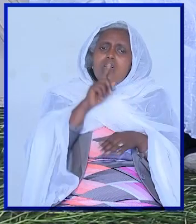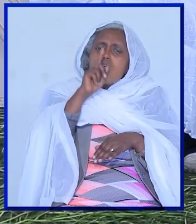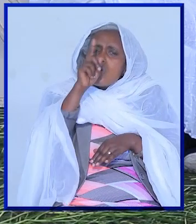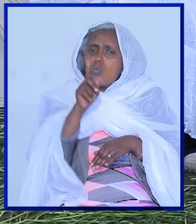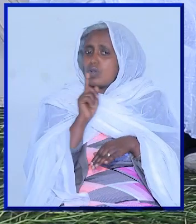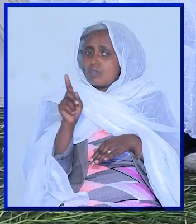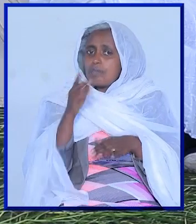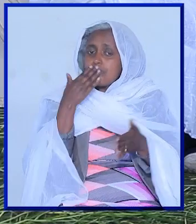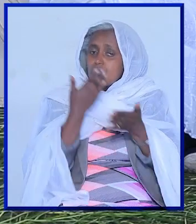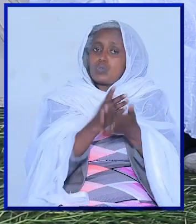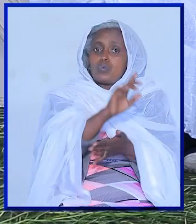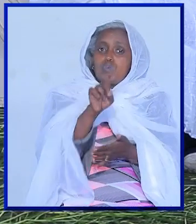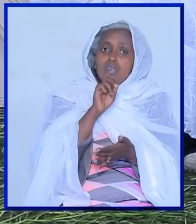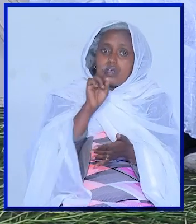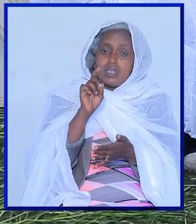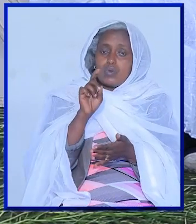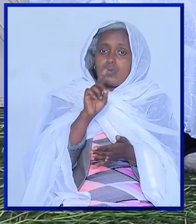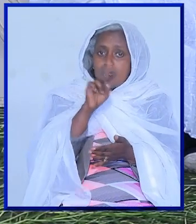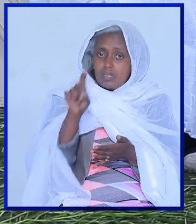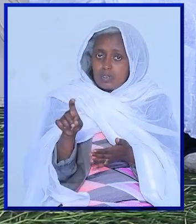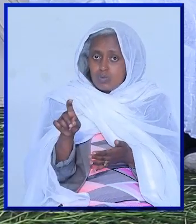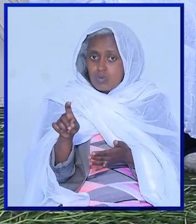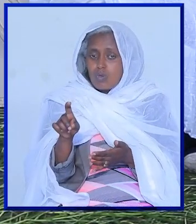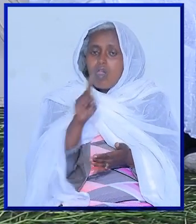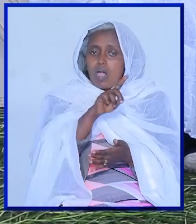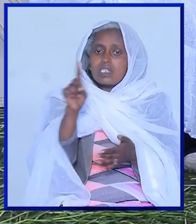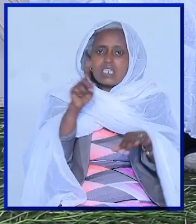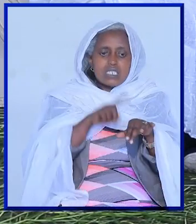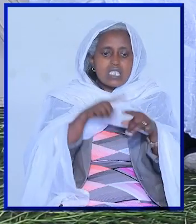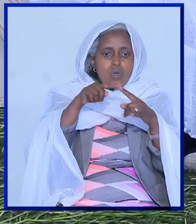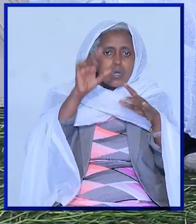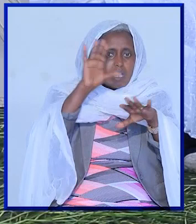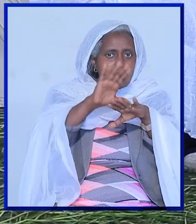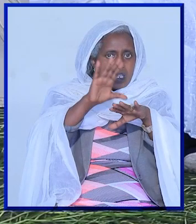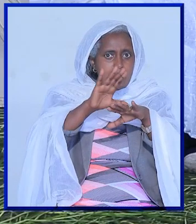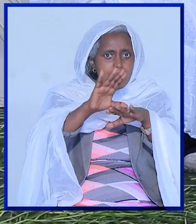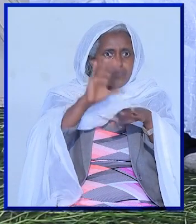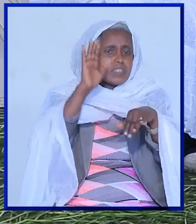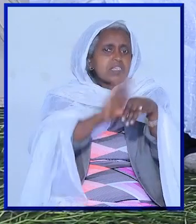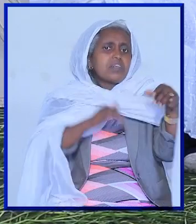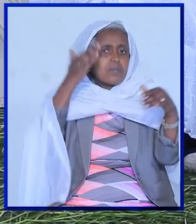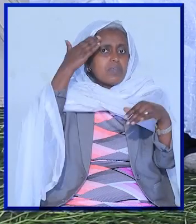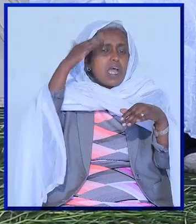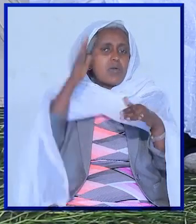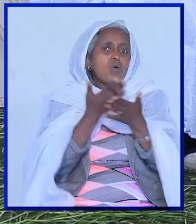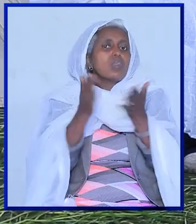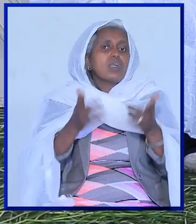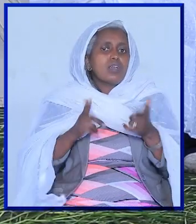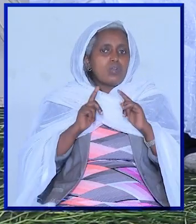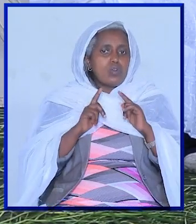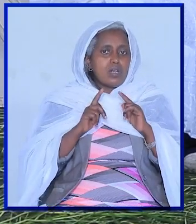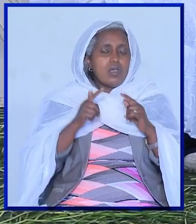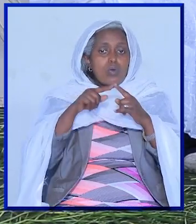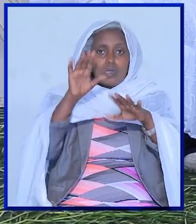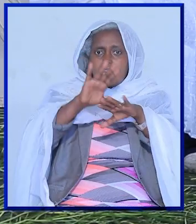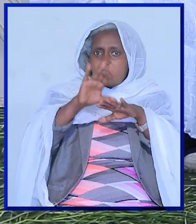ነው፣ ጥሩ ጥያቄ ነው የጠየቅሽን። አንዳንድ ጊዜ ወደ ገዳም ጥሪንም ያለማወቅ ጉዳይ ይኖራል። ወደ